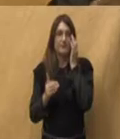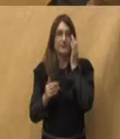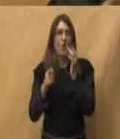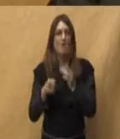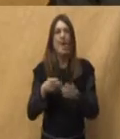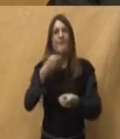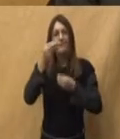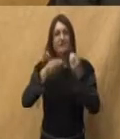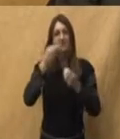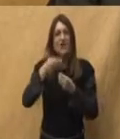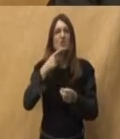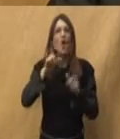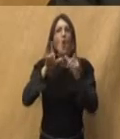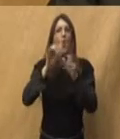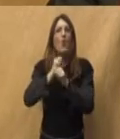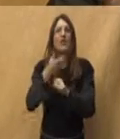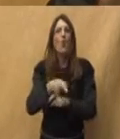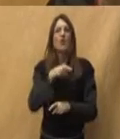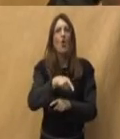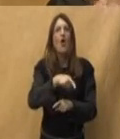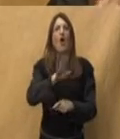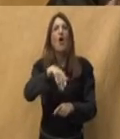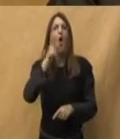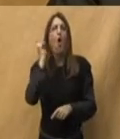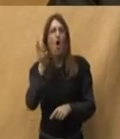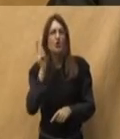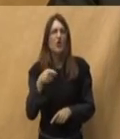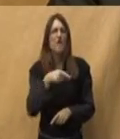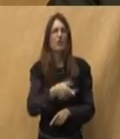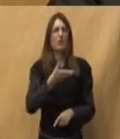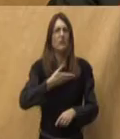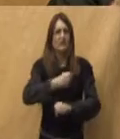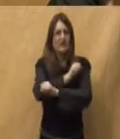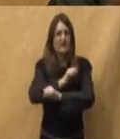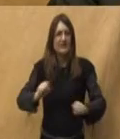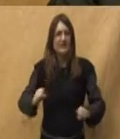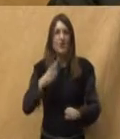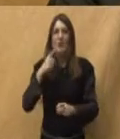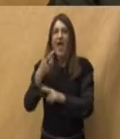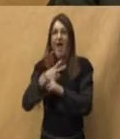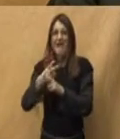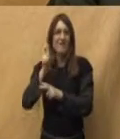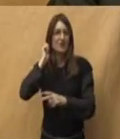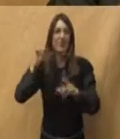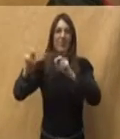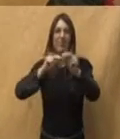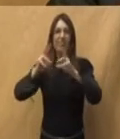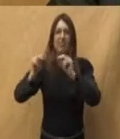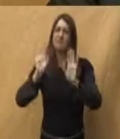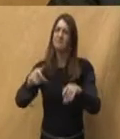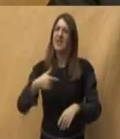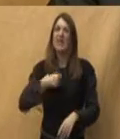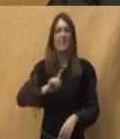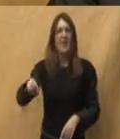Probija priču da su ugljikohidrati otrovi, da od ugljikohidrata se deblja, pa uz kavicu žene pričaju joj, ja ne